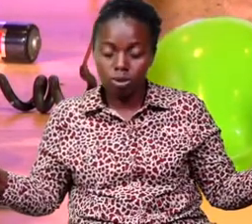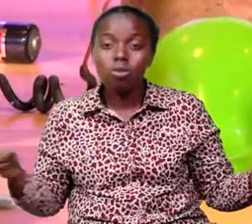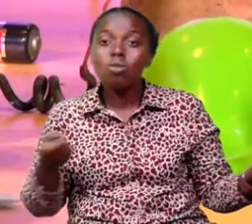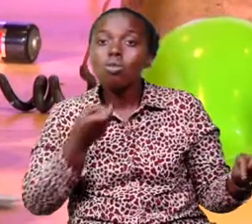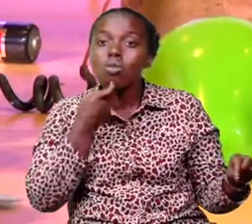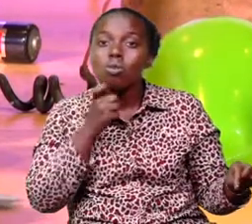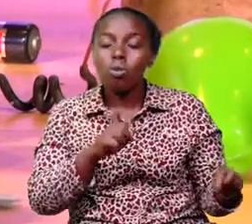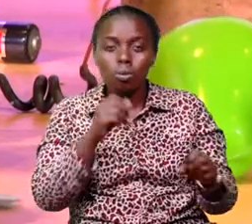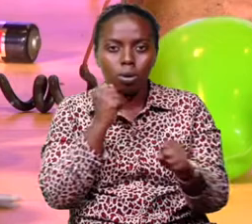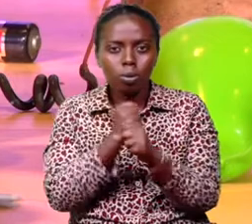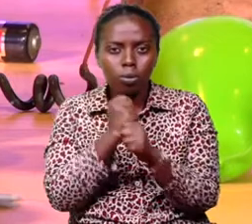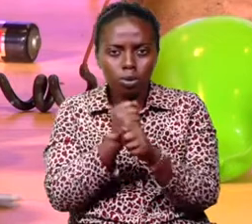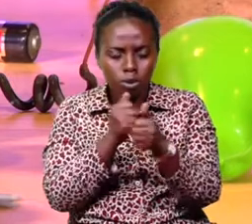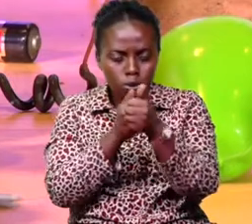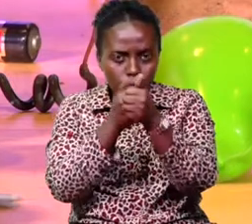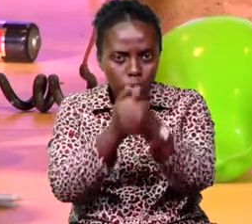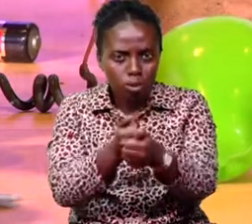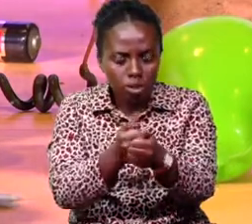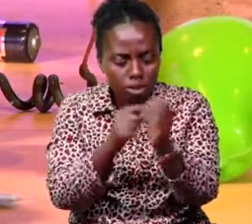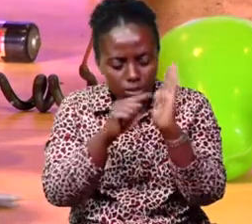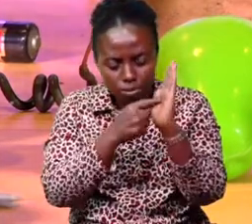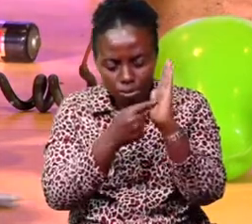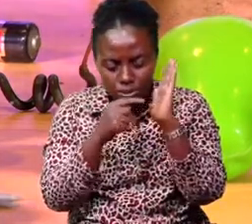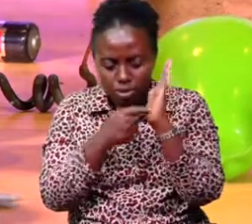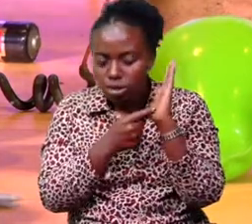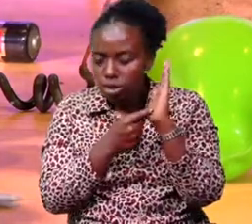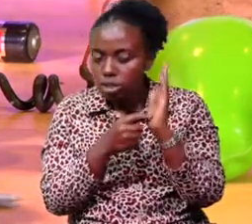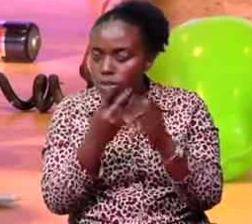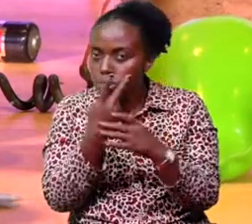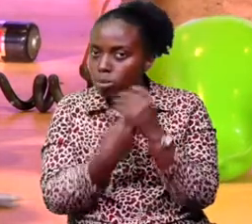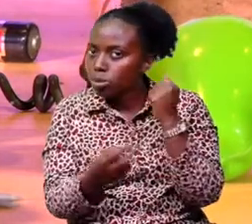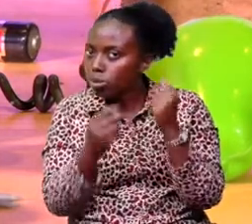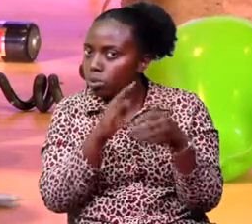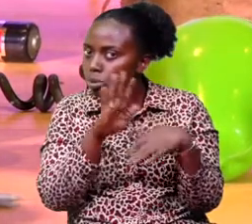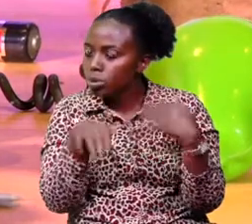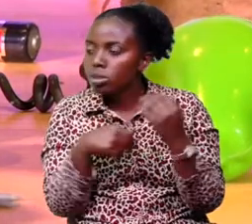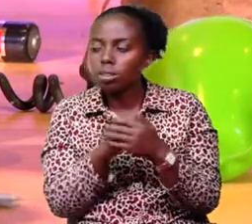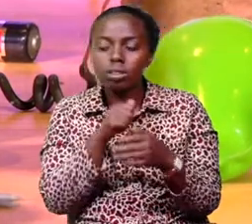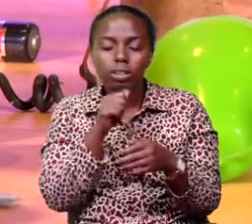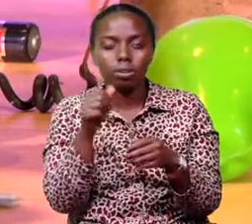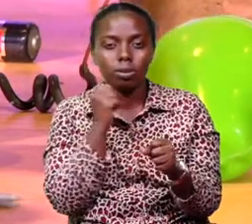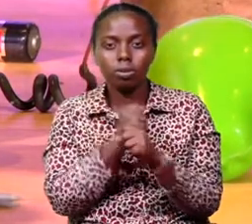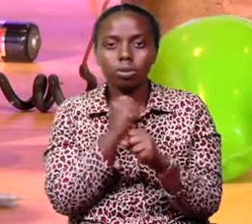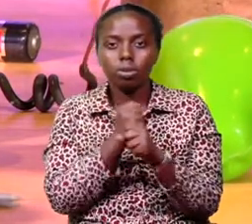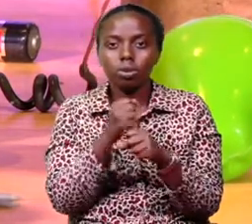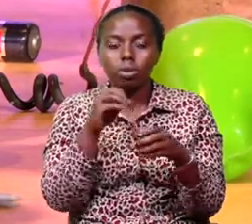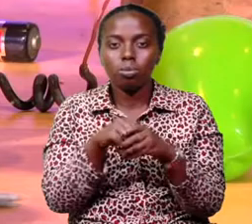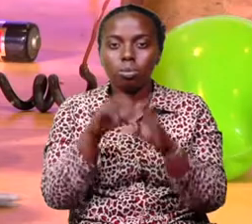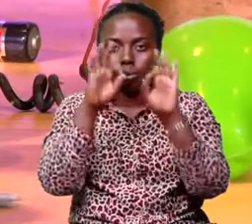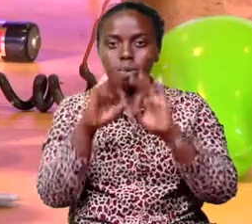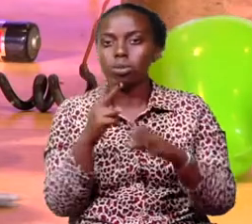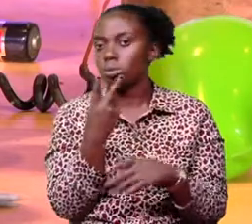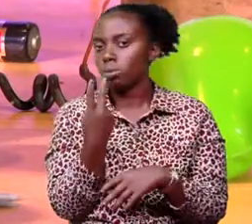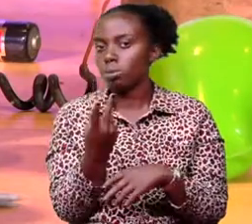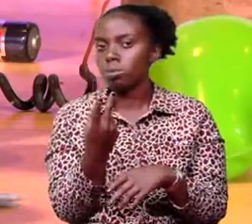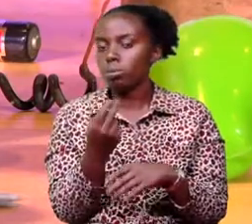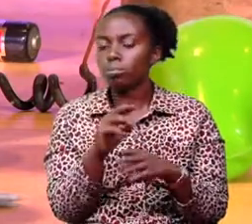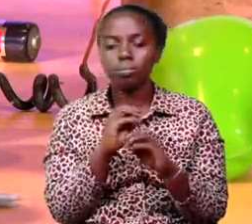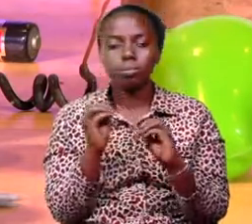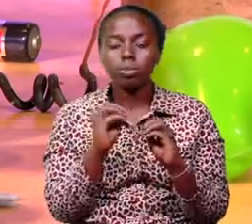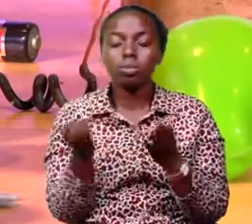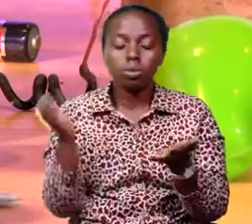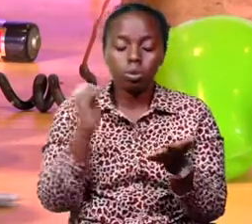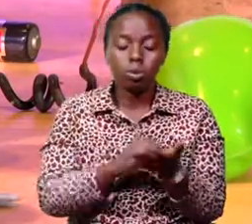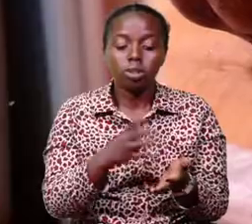ugomba kubikora ukurikije ibyo bimenyetso kuko ibyo bintu byombi ntabwo bikozwe mu bintu bimwe tukongera